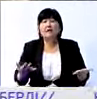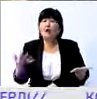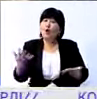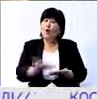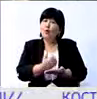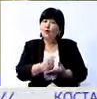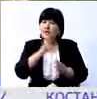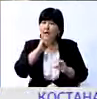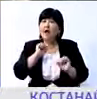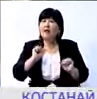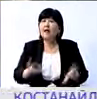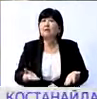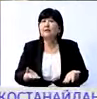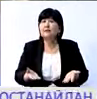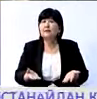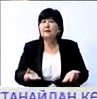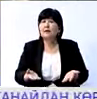өндірте аламыз.